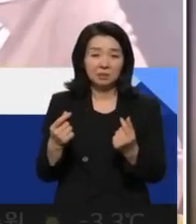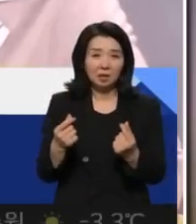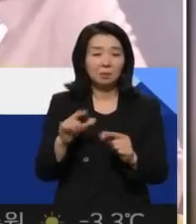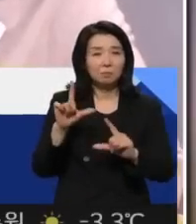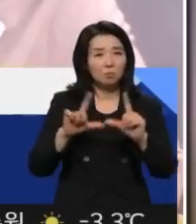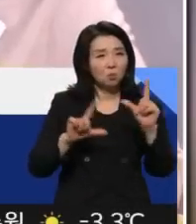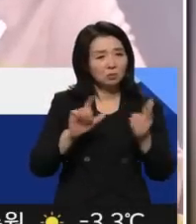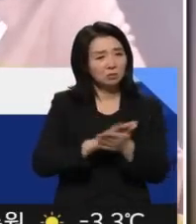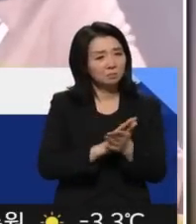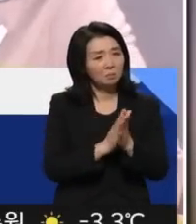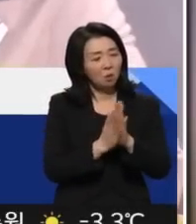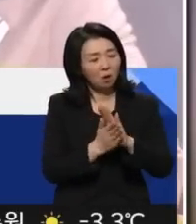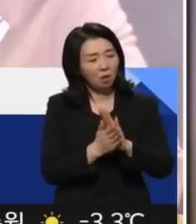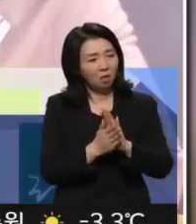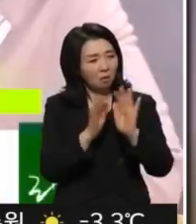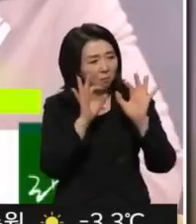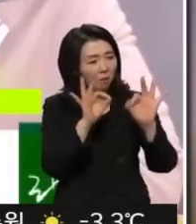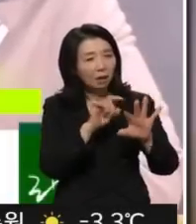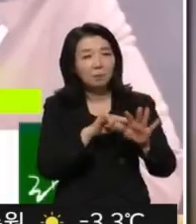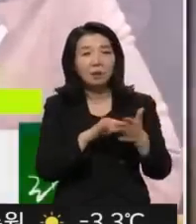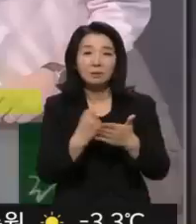같아서 지금 굉장히 가슴이 아픕니다.